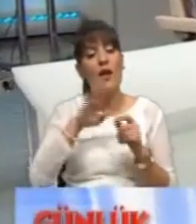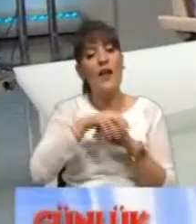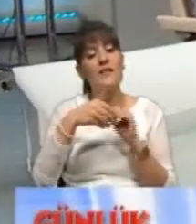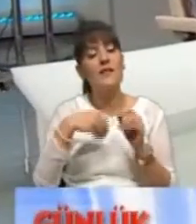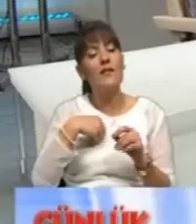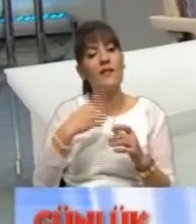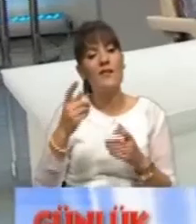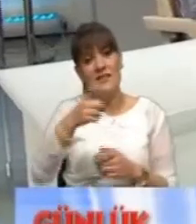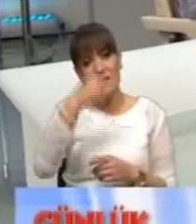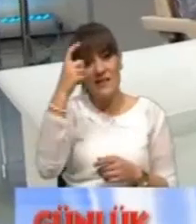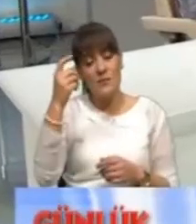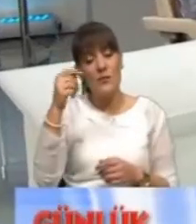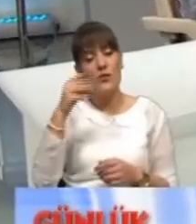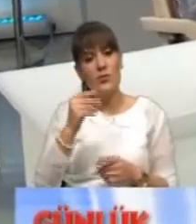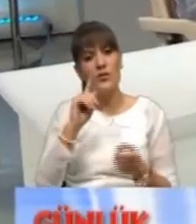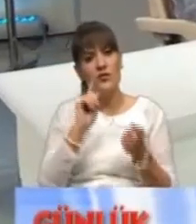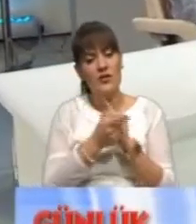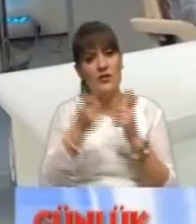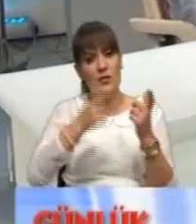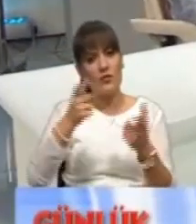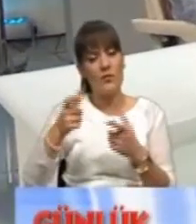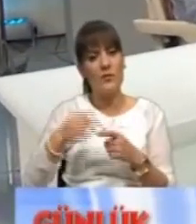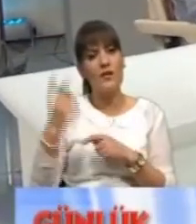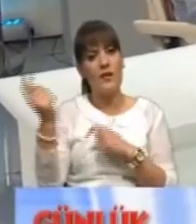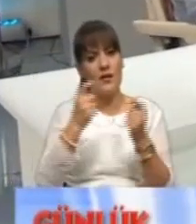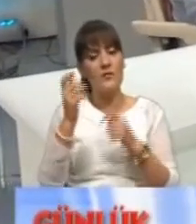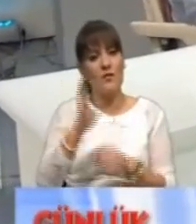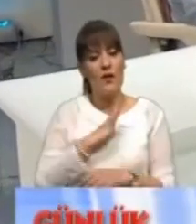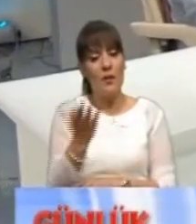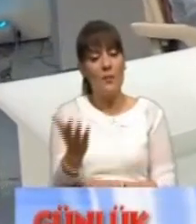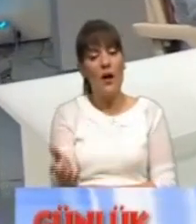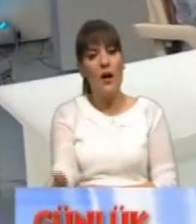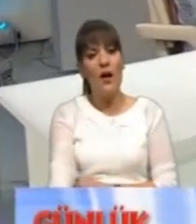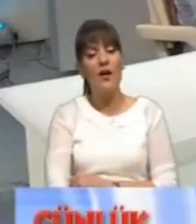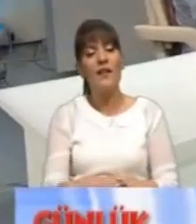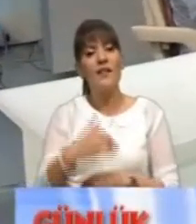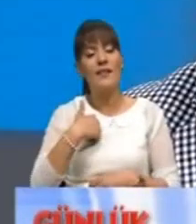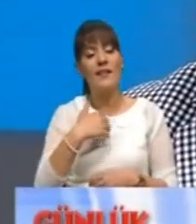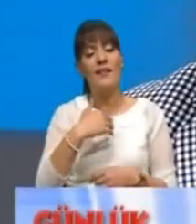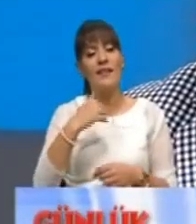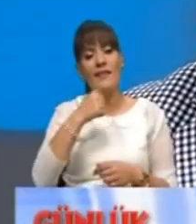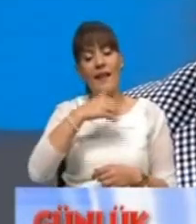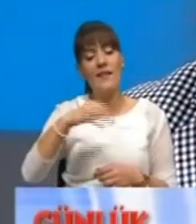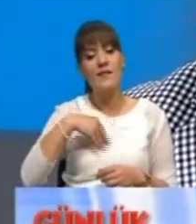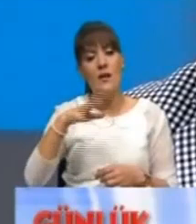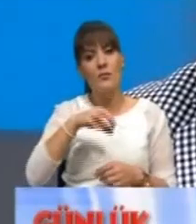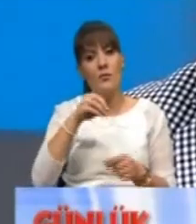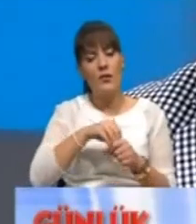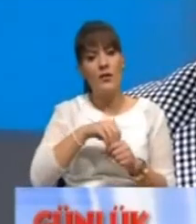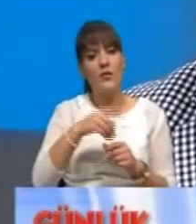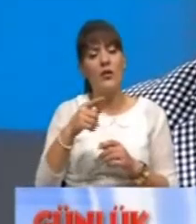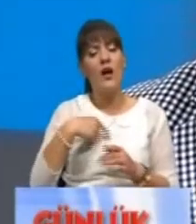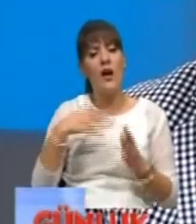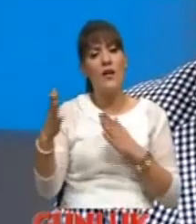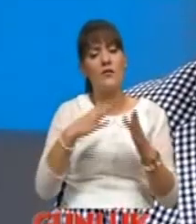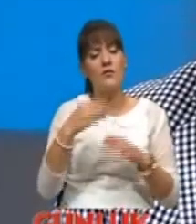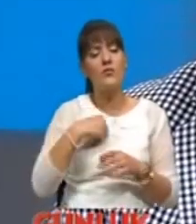aslında çok çeşitli ortamlarda tartışılıyor ama deniz kaplumbağaları arasından küresel ısınma o kadar etkili